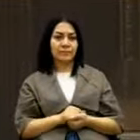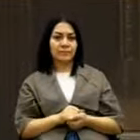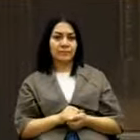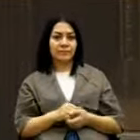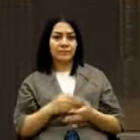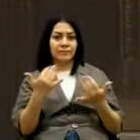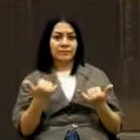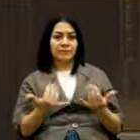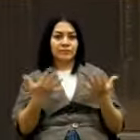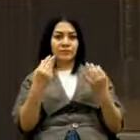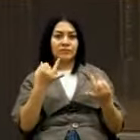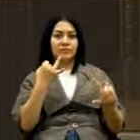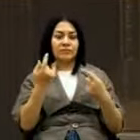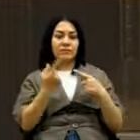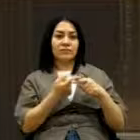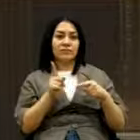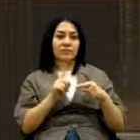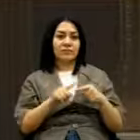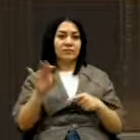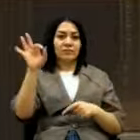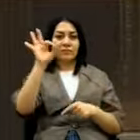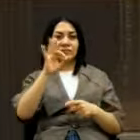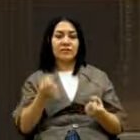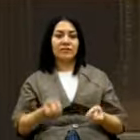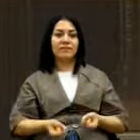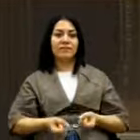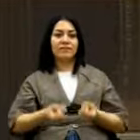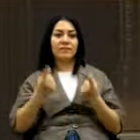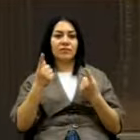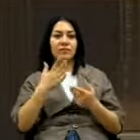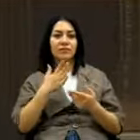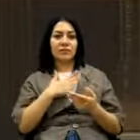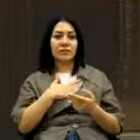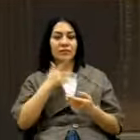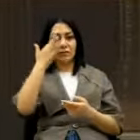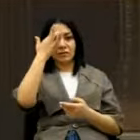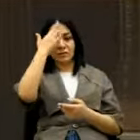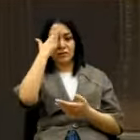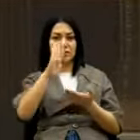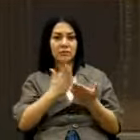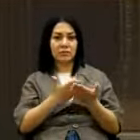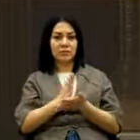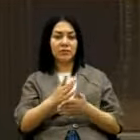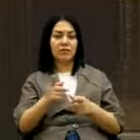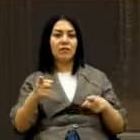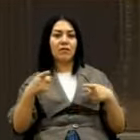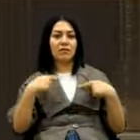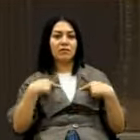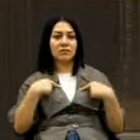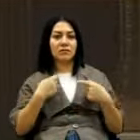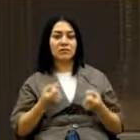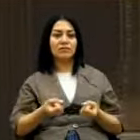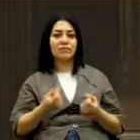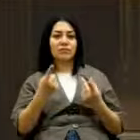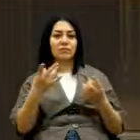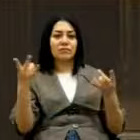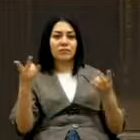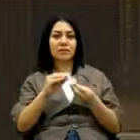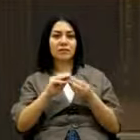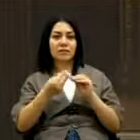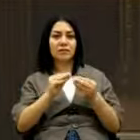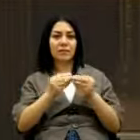Այսօրվա խոսակցությունն այն մասին է, թե ինչպես ենք մեր առաջ դրված նպատակին հասնելու ճանապարհին, հաղթահարում